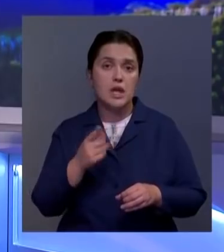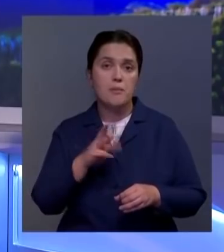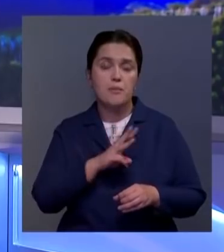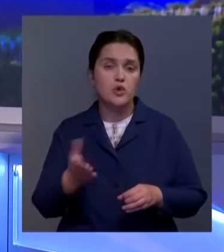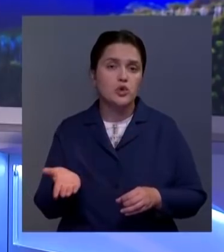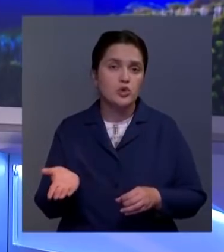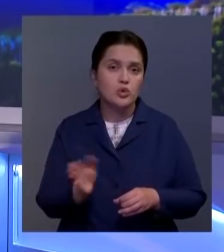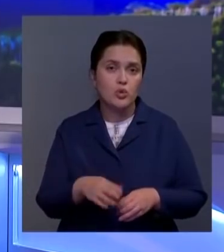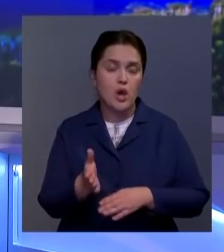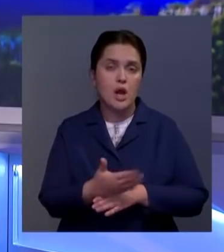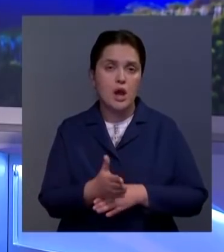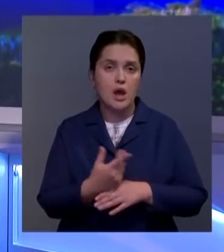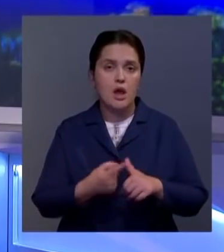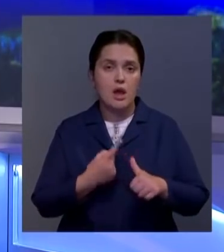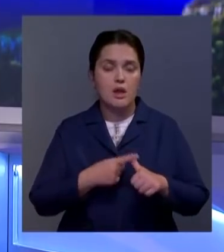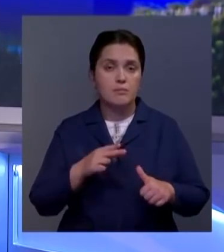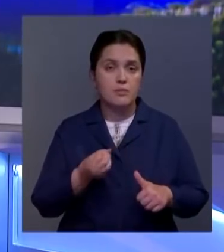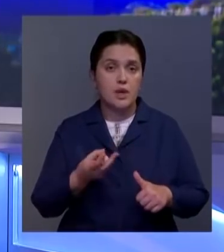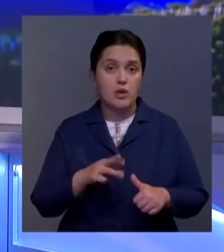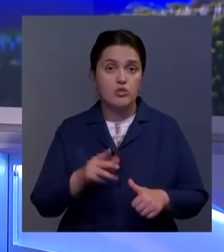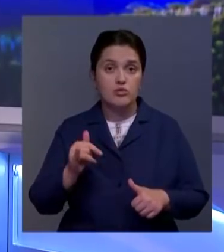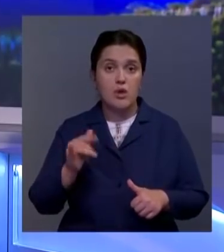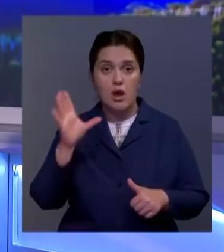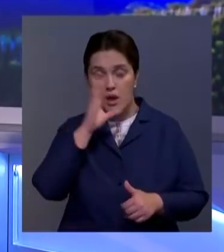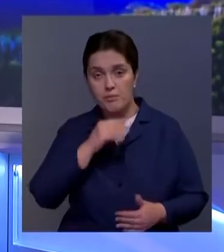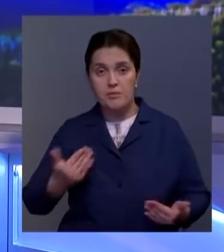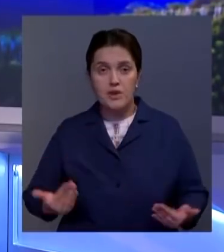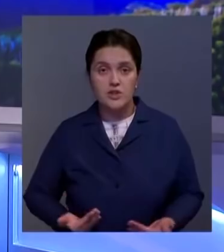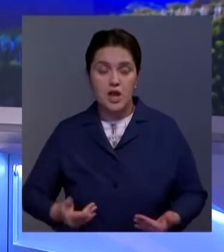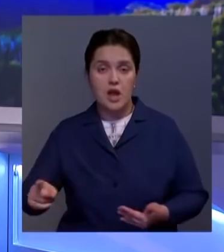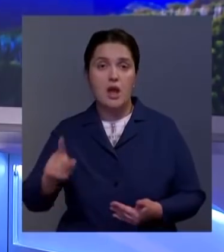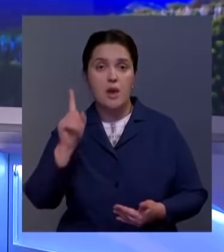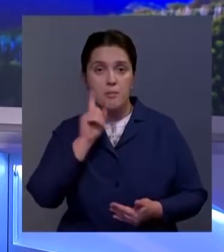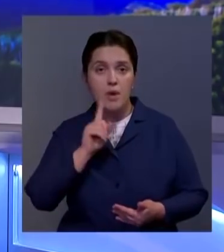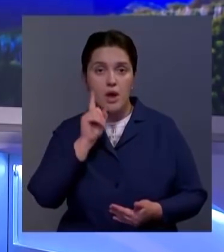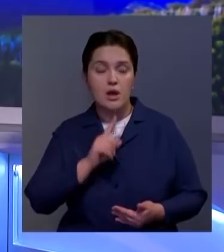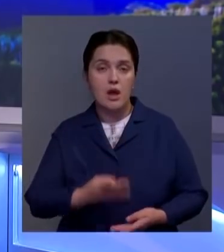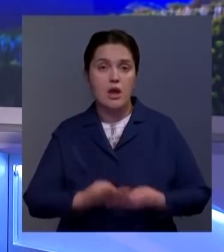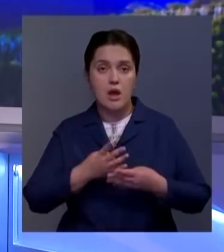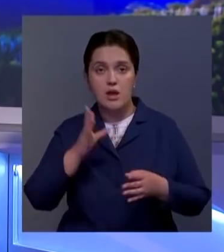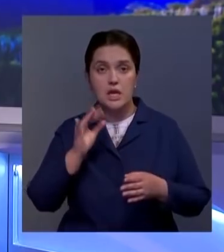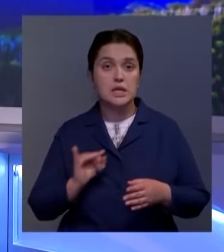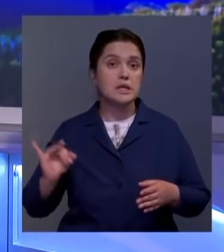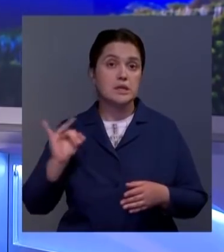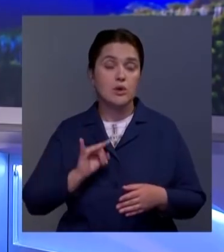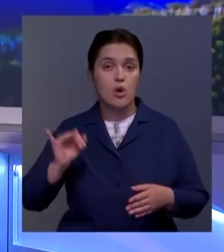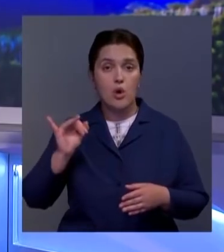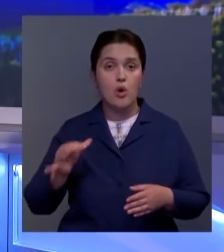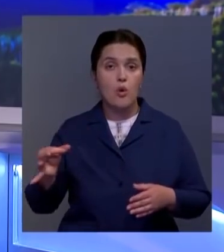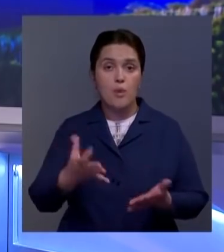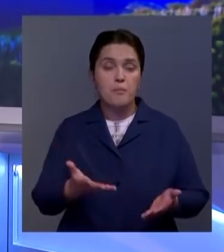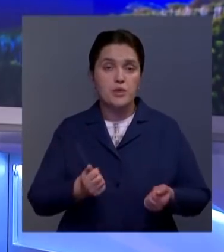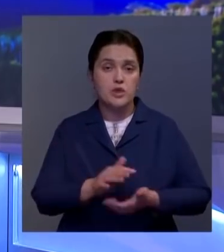штук личинок пеледи. Мальки прижились, но пока на нерест арендаторы озера не рассчитывают. Как история легендарного озера